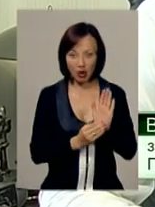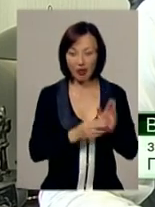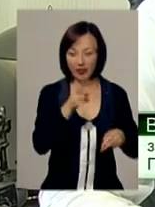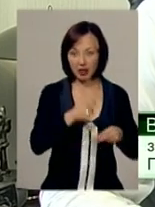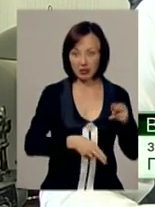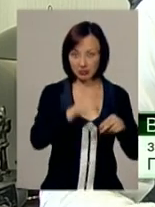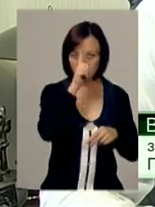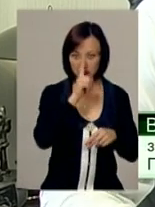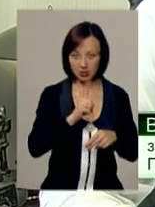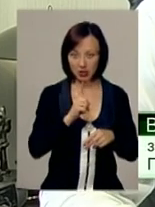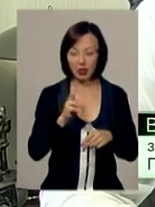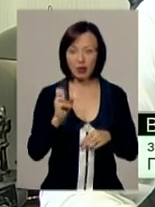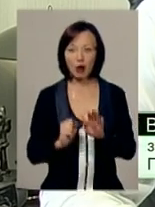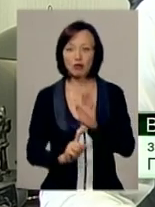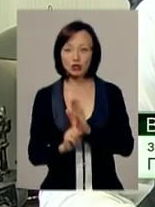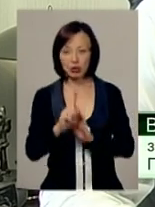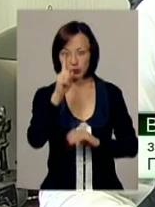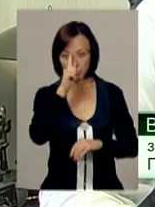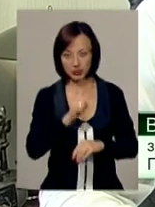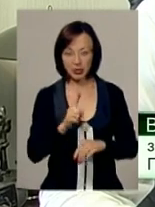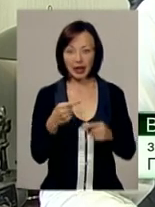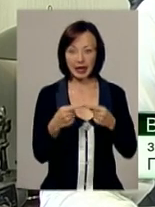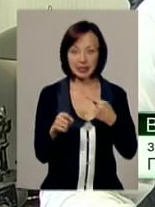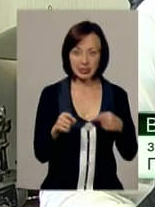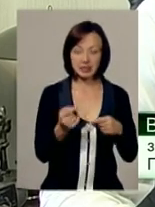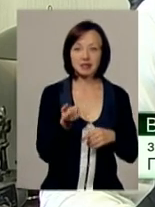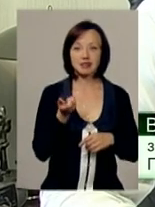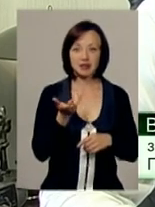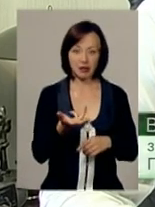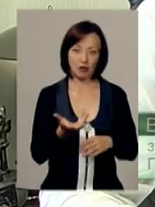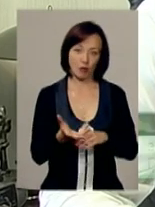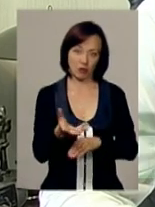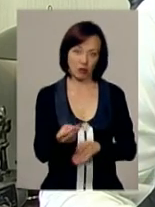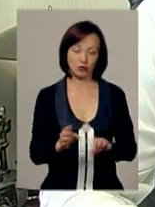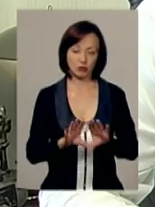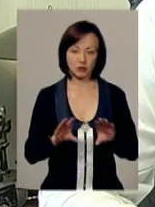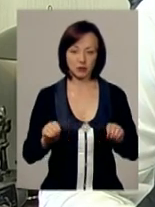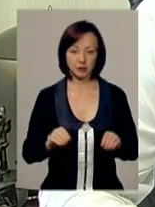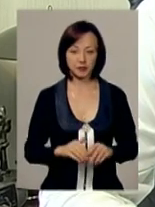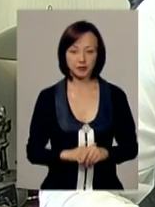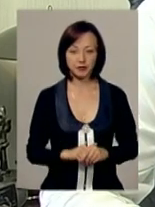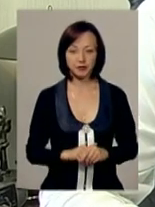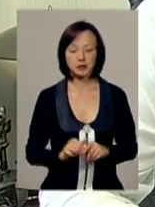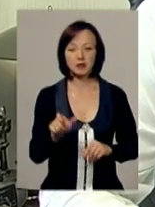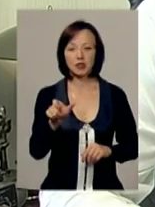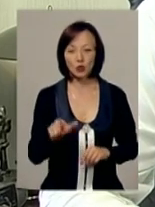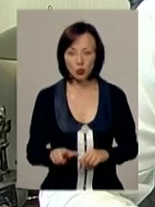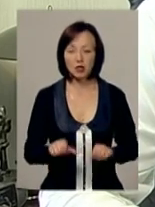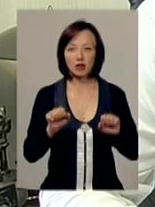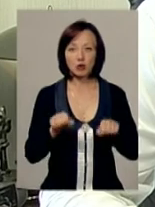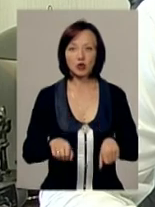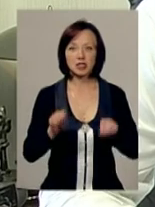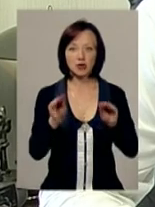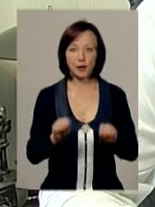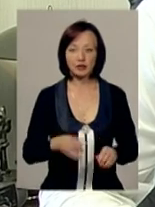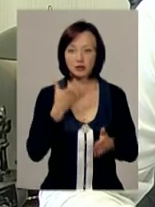кінець місяця, на початок місяця, різниця і скільки він оплачує. Тобто людина вправі заповнити свої